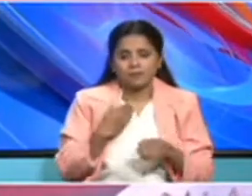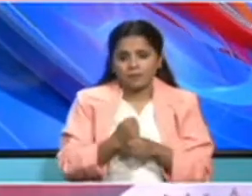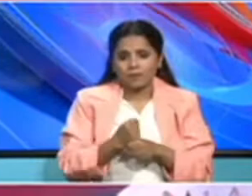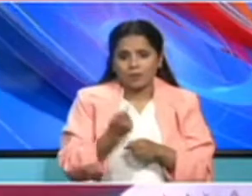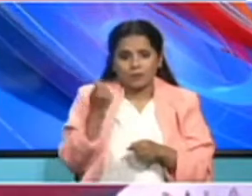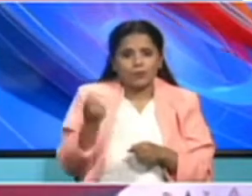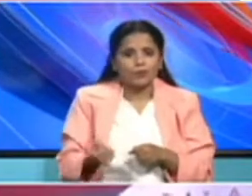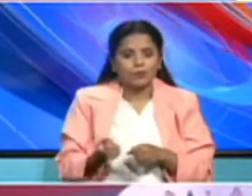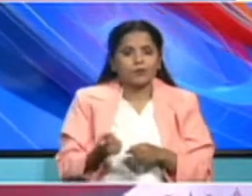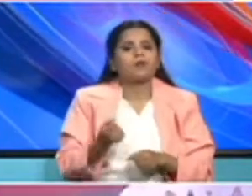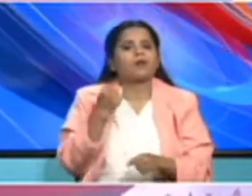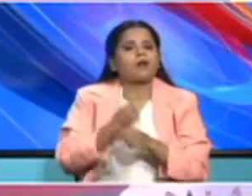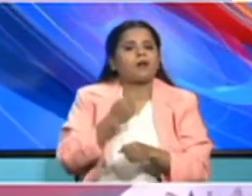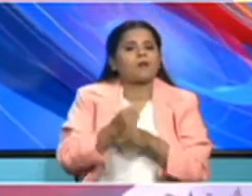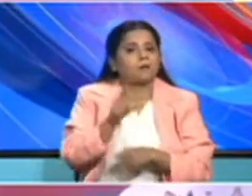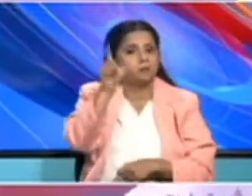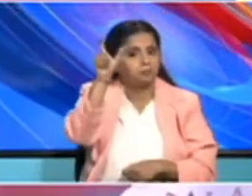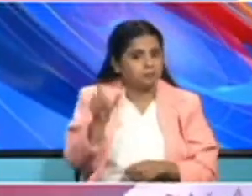गुजरात के गवर्नर